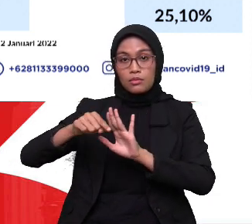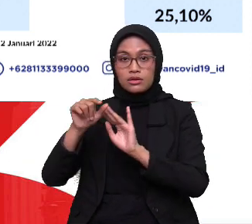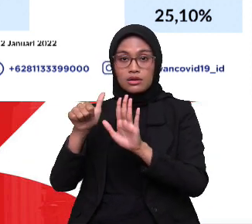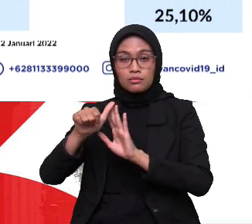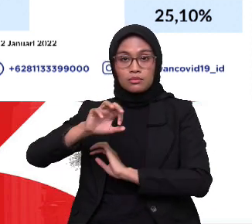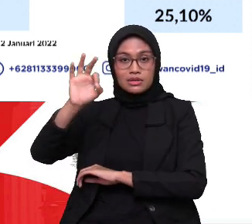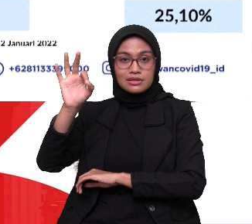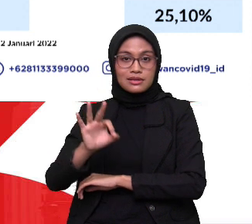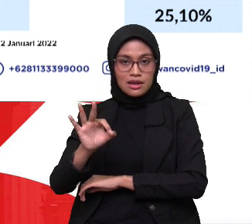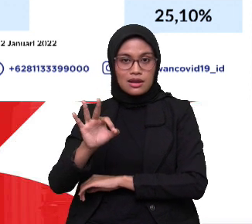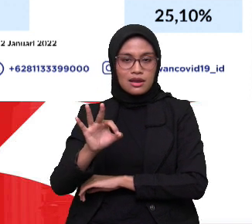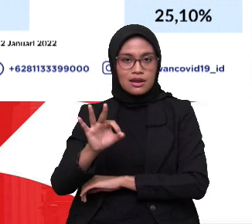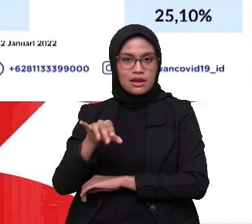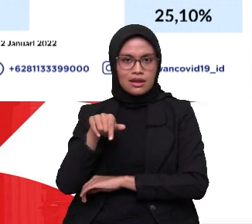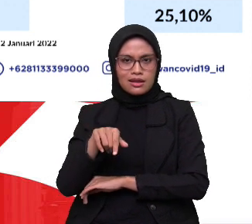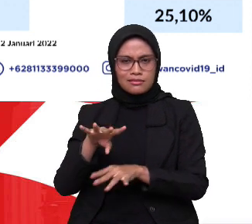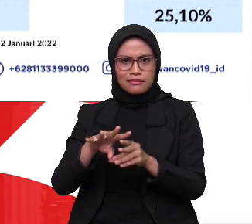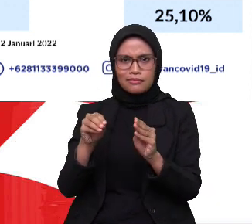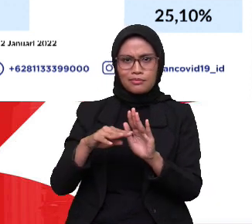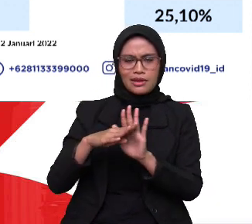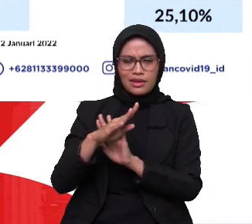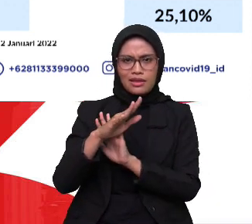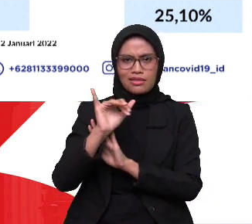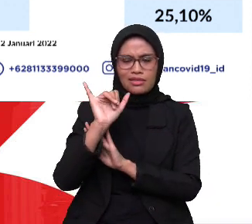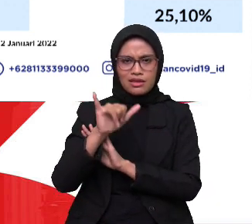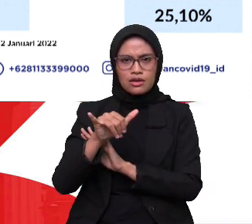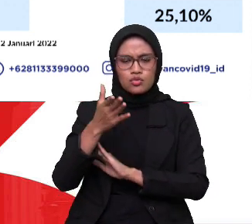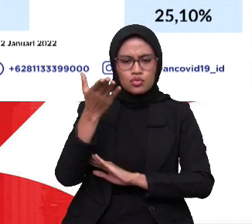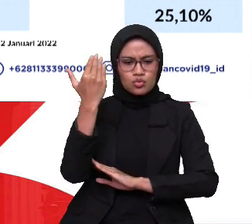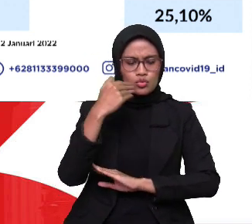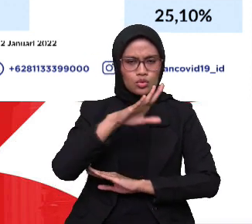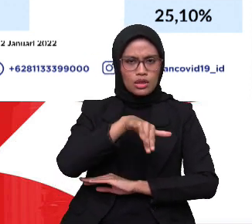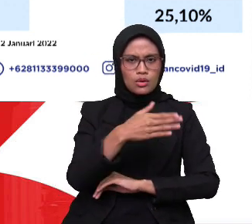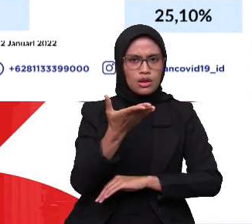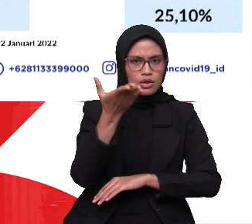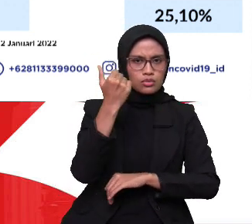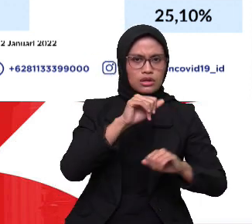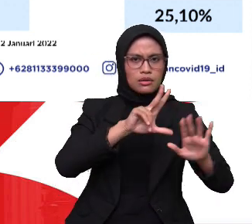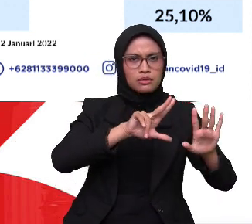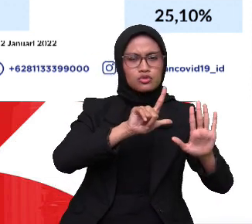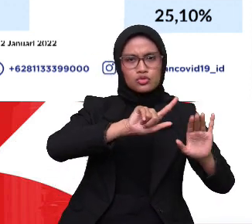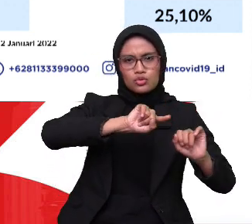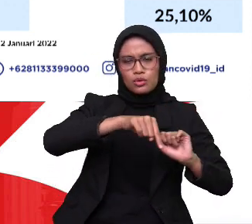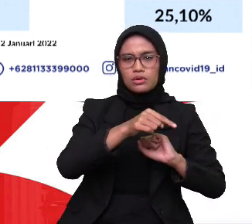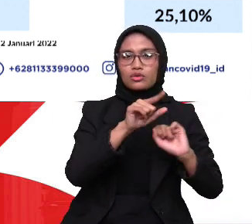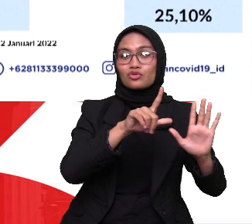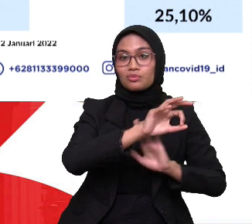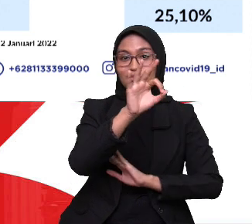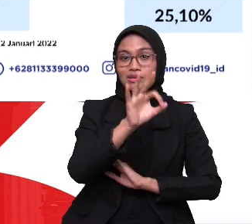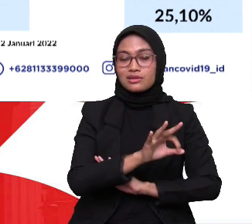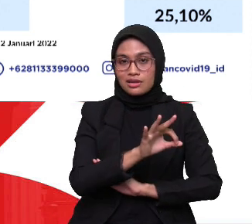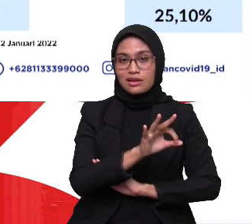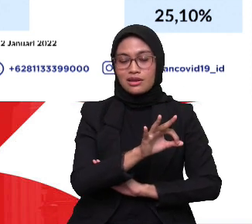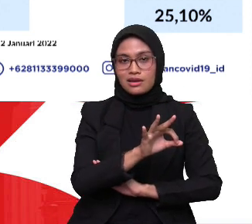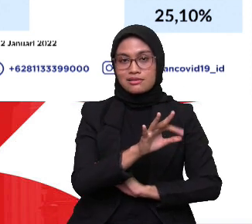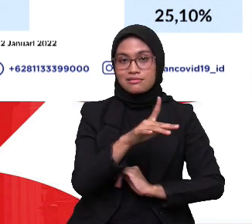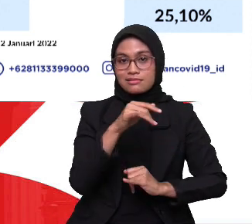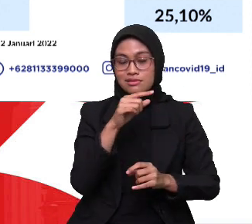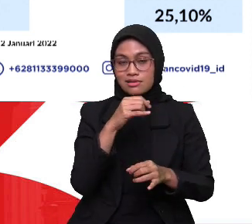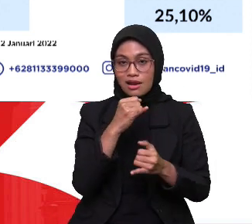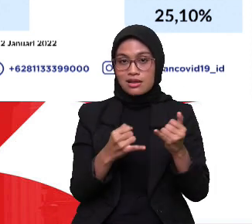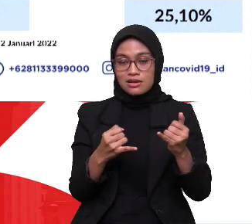persen meningkat dibandingkan pada tahun lalu yang sebesar 87.com atuh puluh satu persen Dan